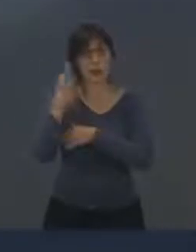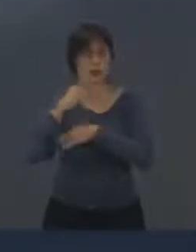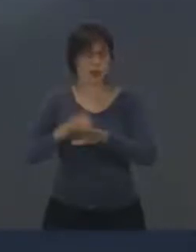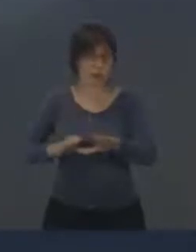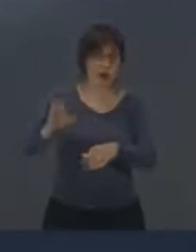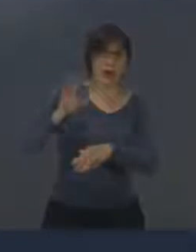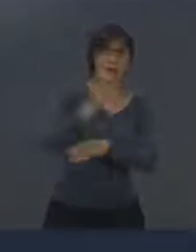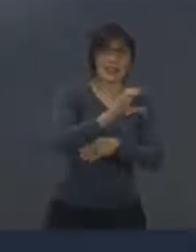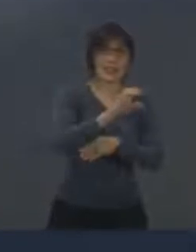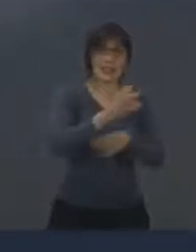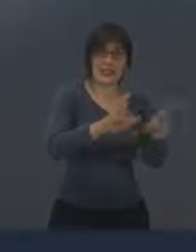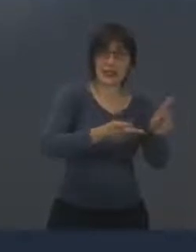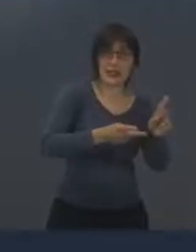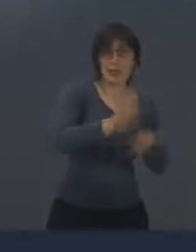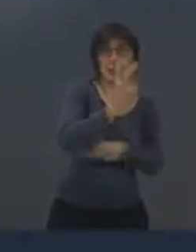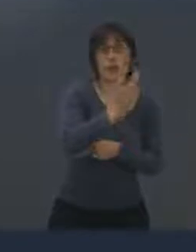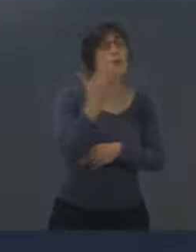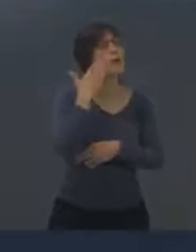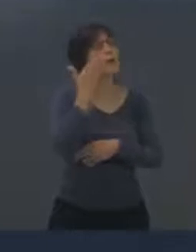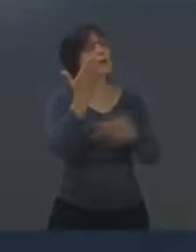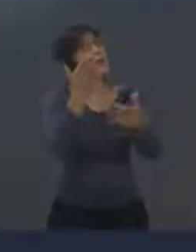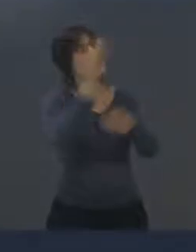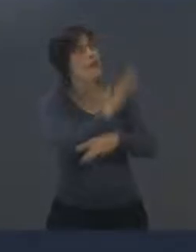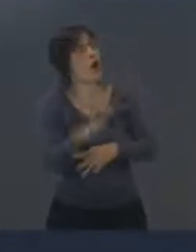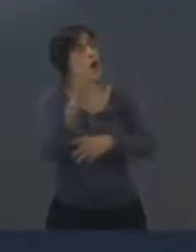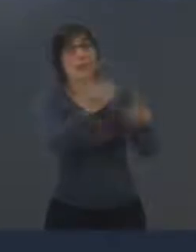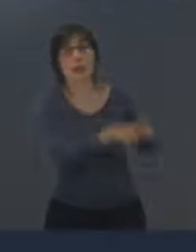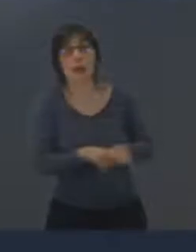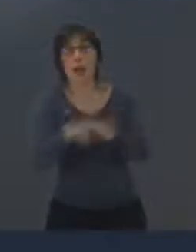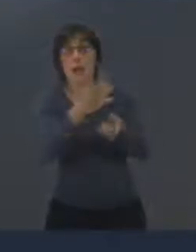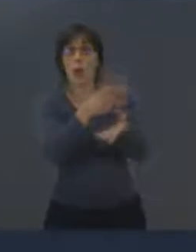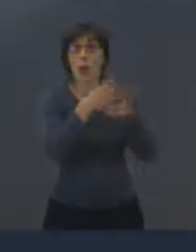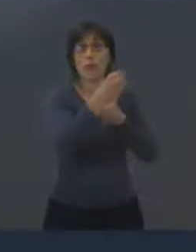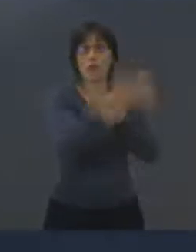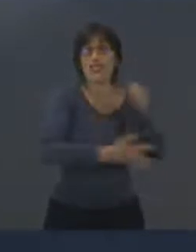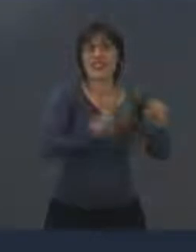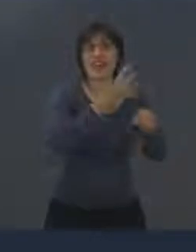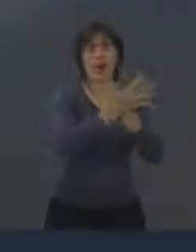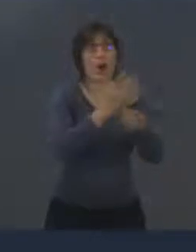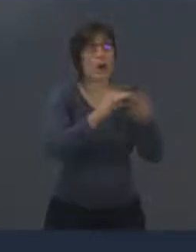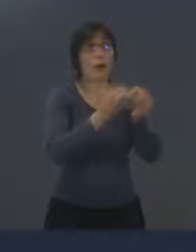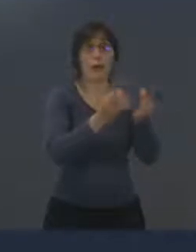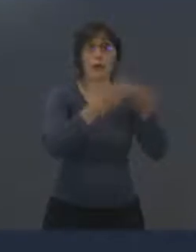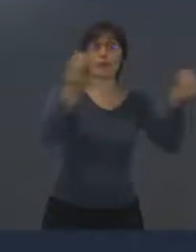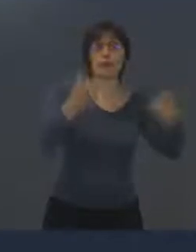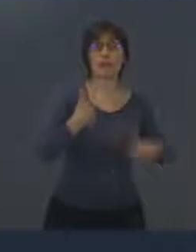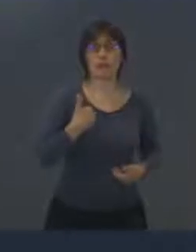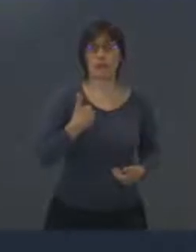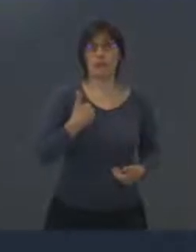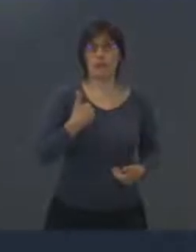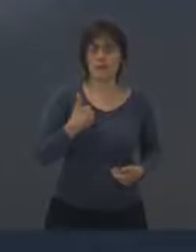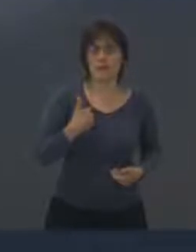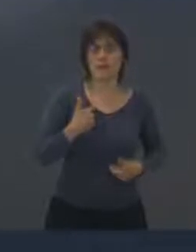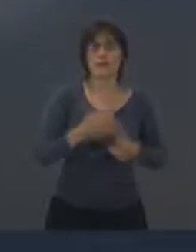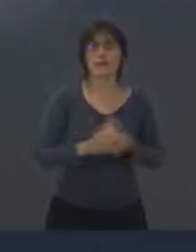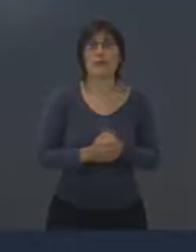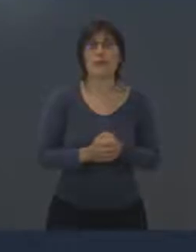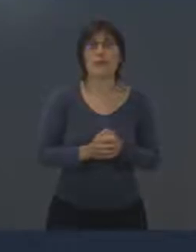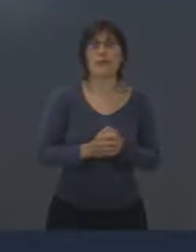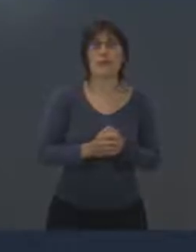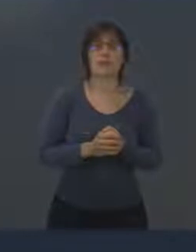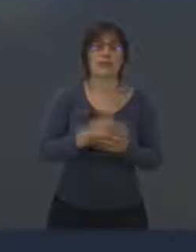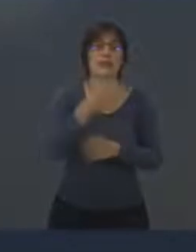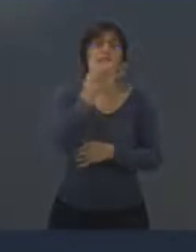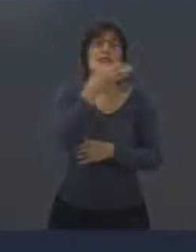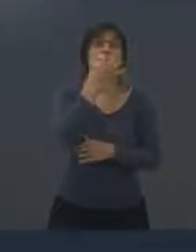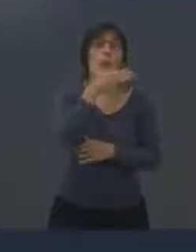plan national, en 5 ans, les problèmes de dette du pays seraient réglés. Ceux qui le contestent, surtout à gauche, seraient dopés à la dépense publique. Ça, c'est le